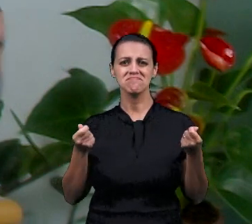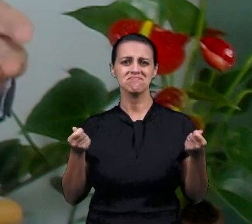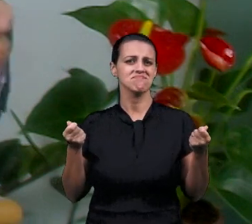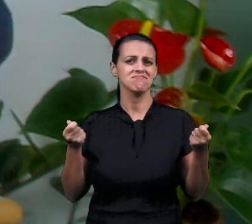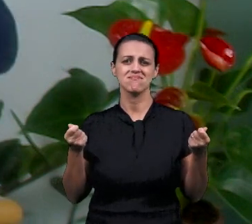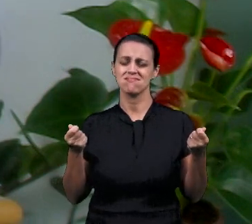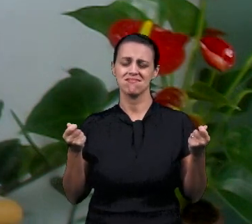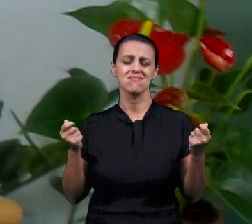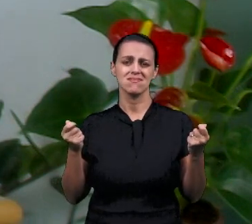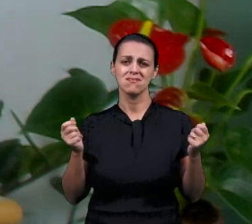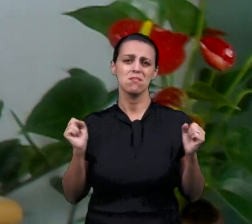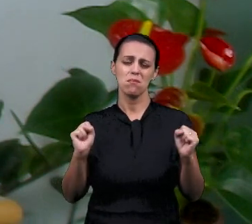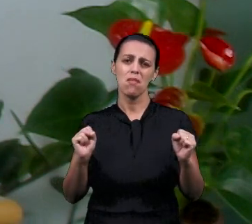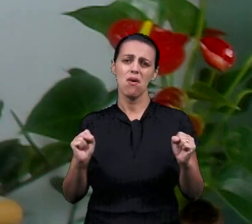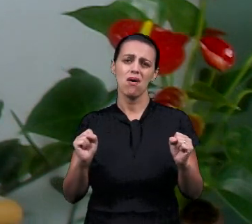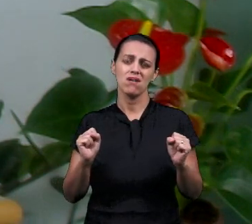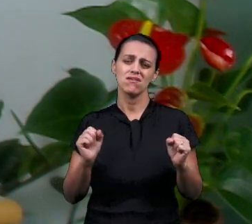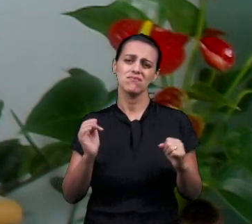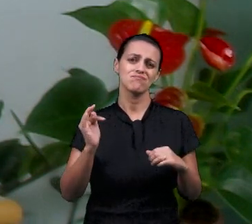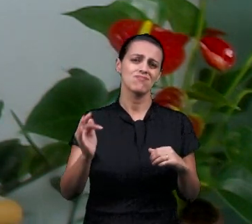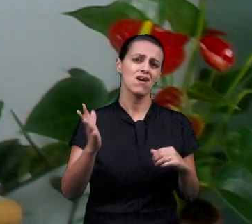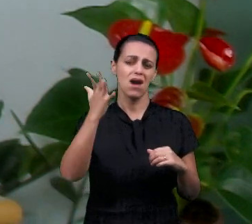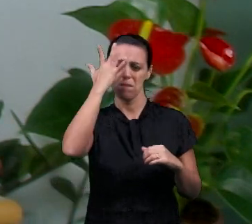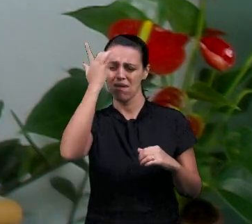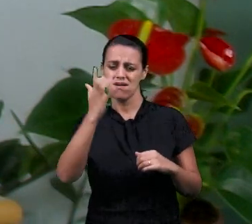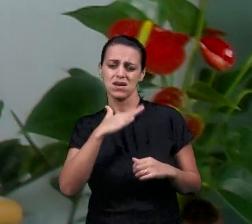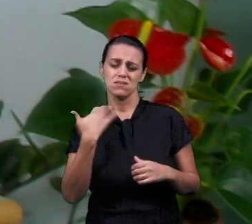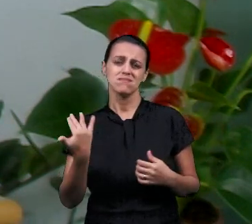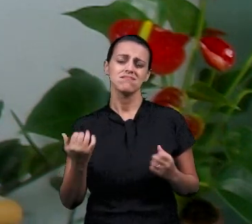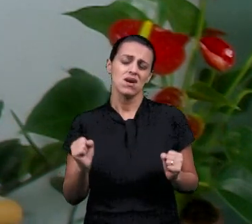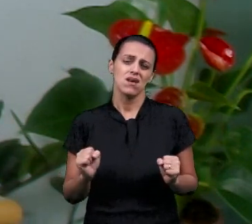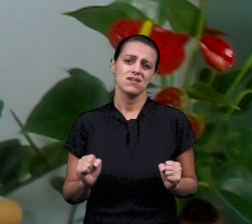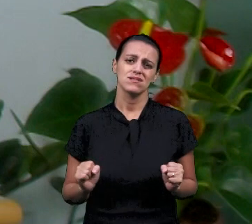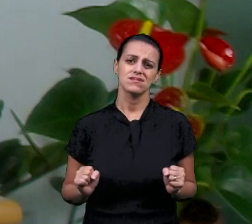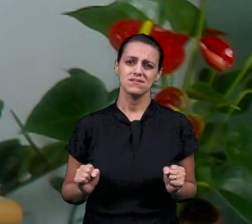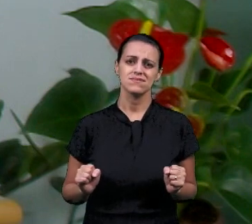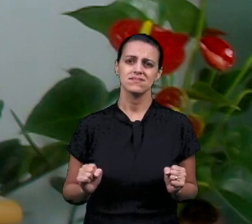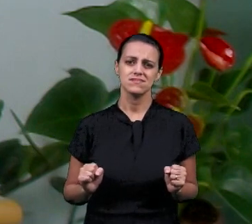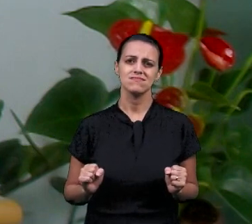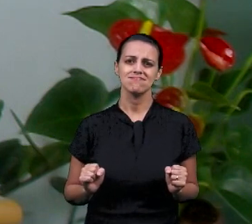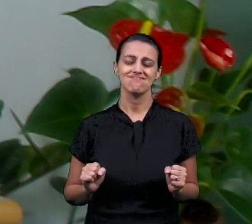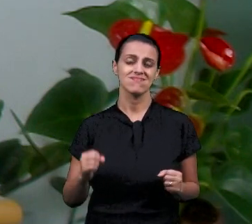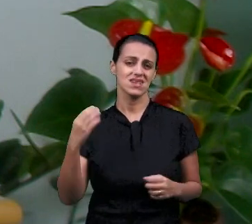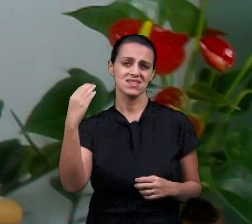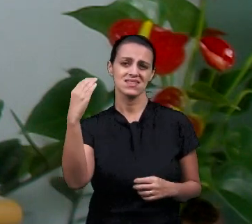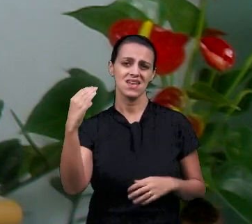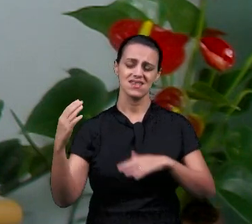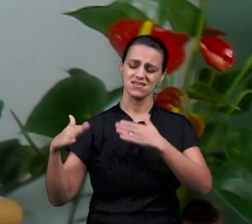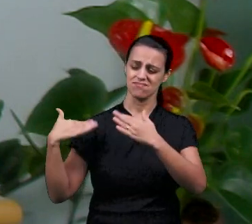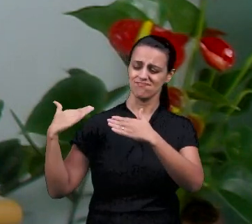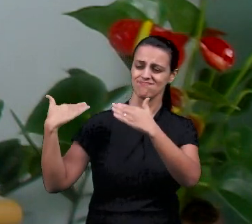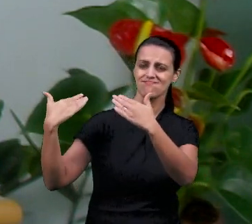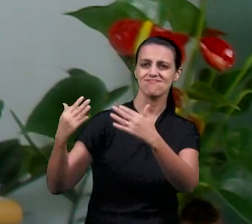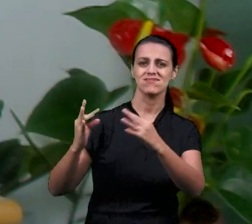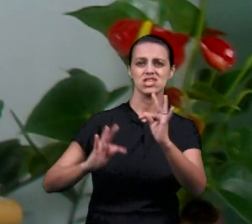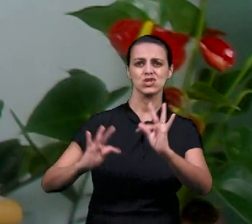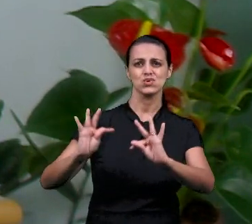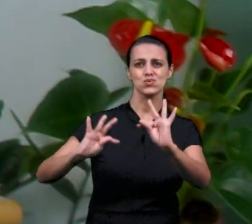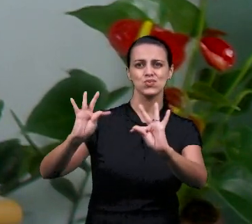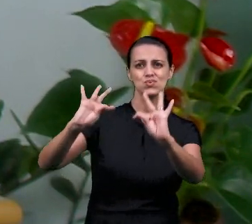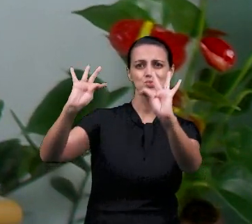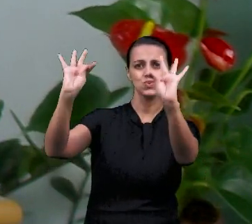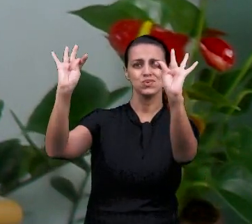quel moment tout peut disparaître. Donc aujourd'hui, plus que jamais, la science se développe, grandit, nous voyons tout